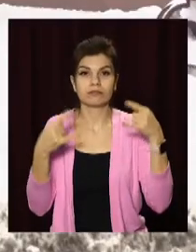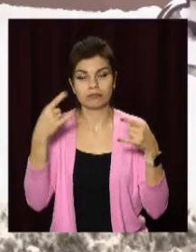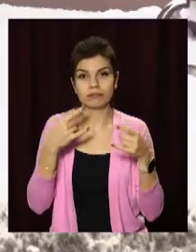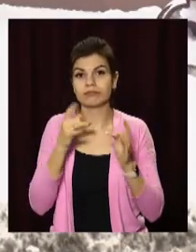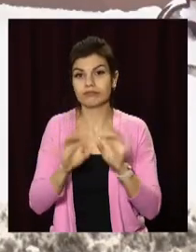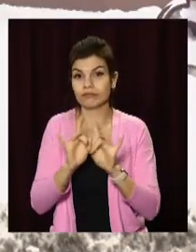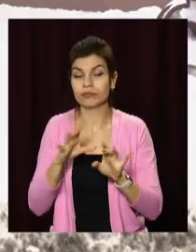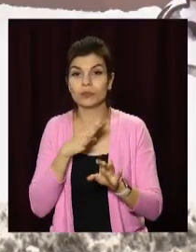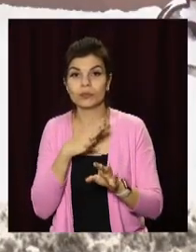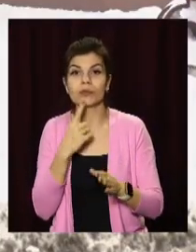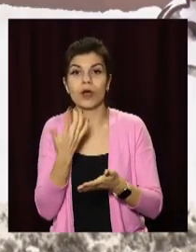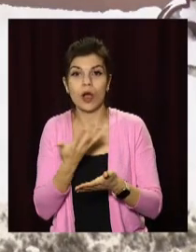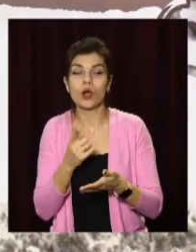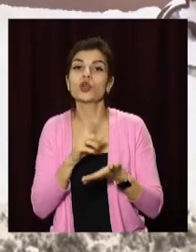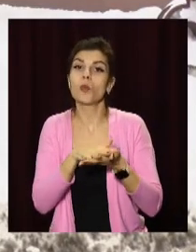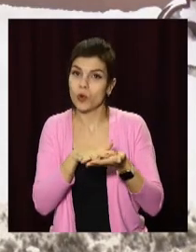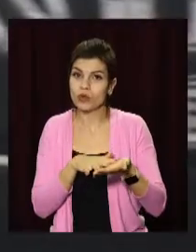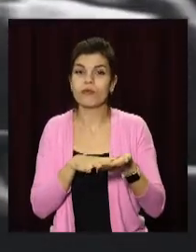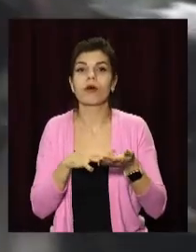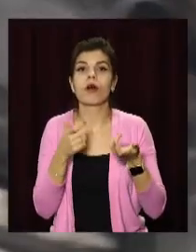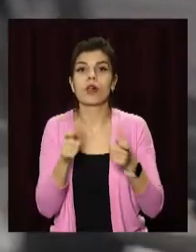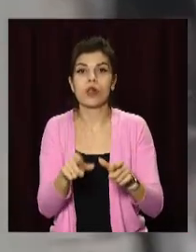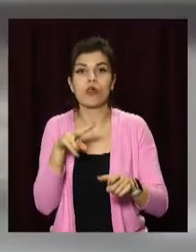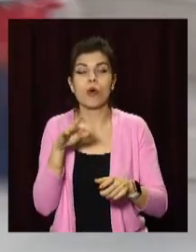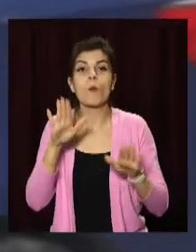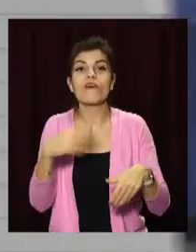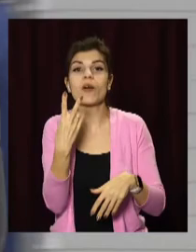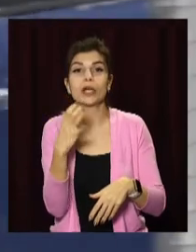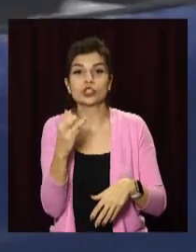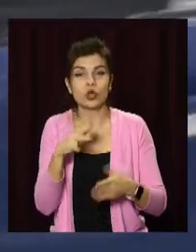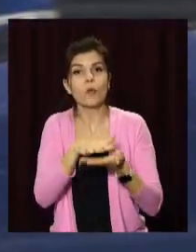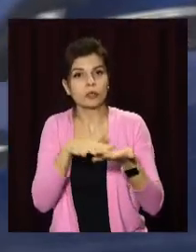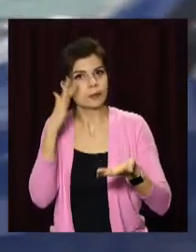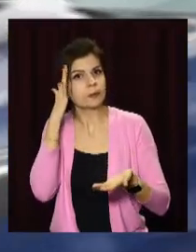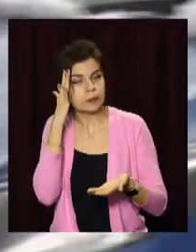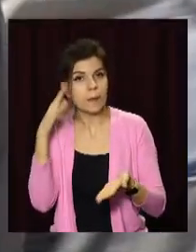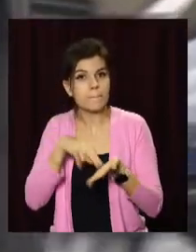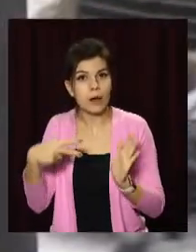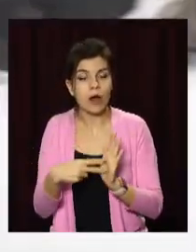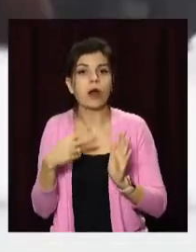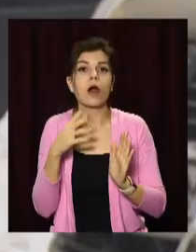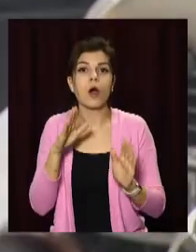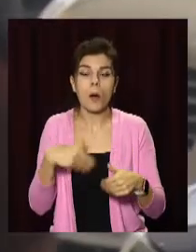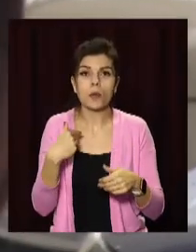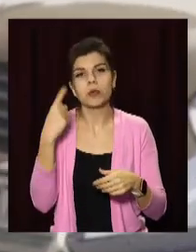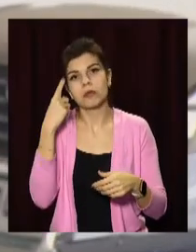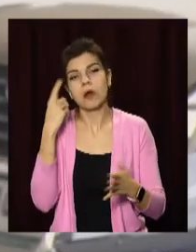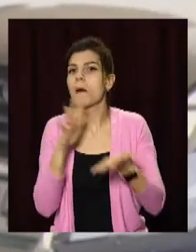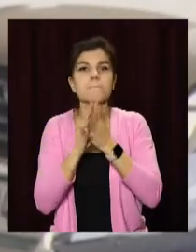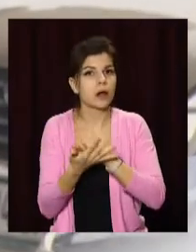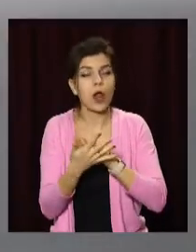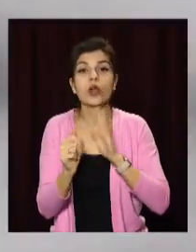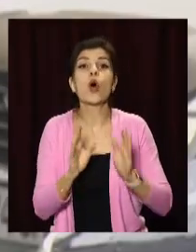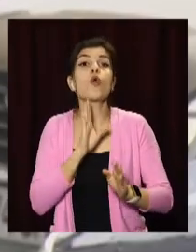наполягав на доцільності продовження локдауну після 25 січня. Проте вночі очільник МОЗ передумав і зранку